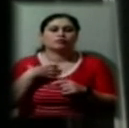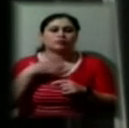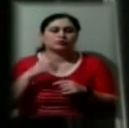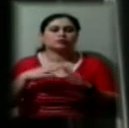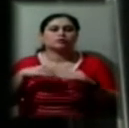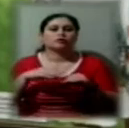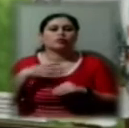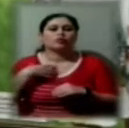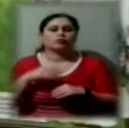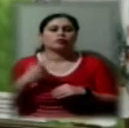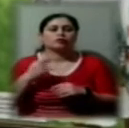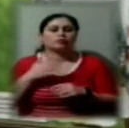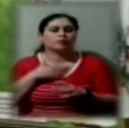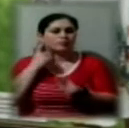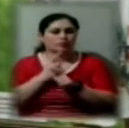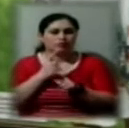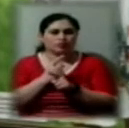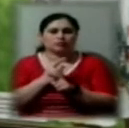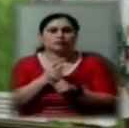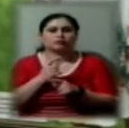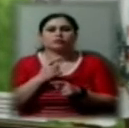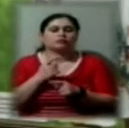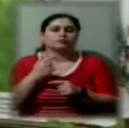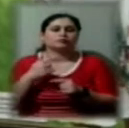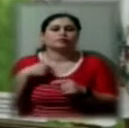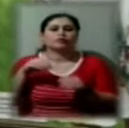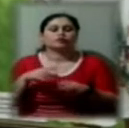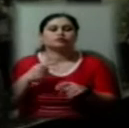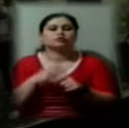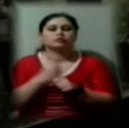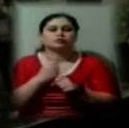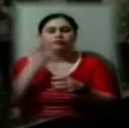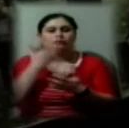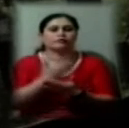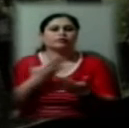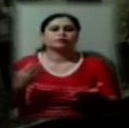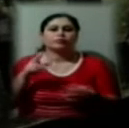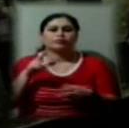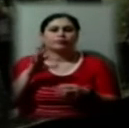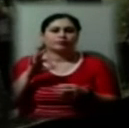наших побратимів. І ми вирішили зробити таку фотовиставку,